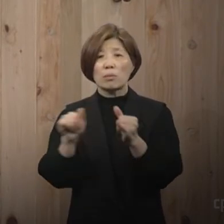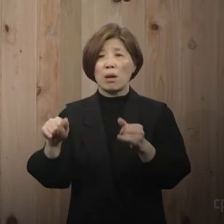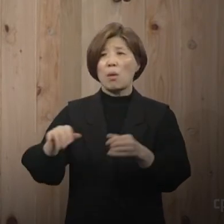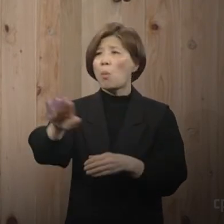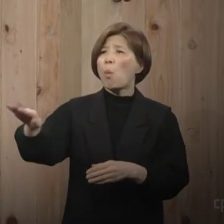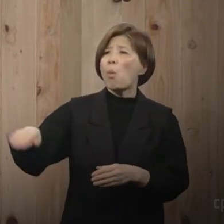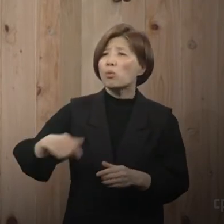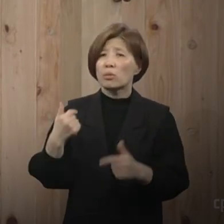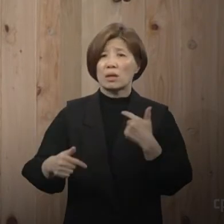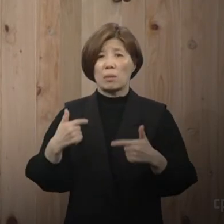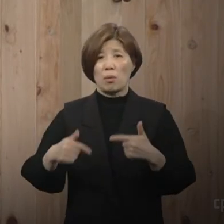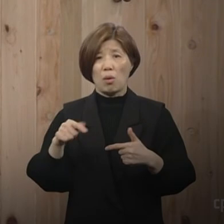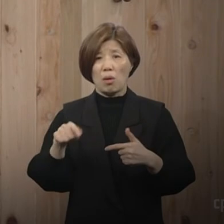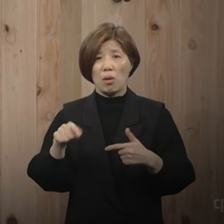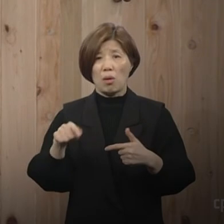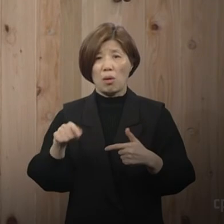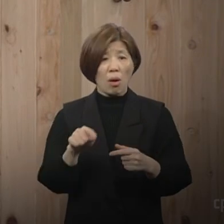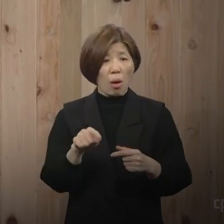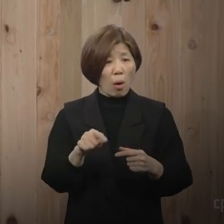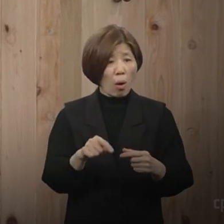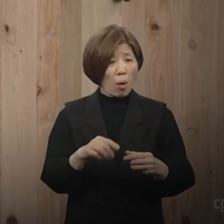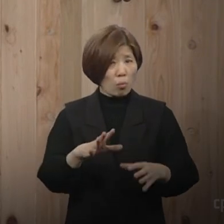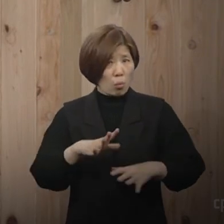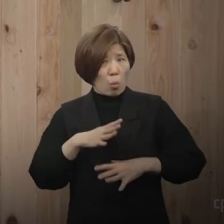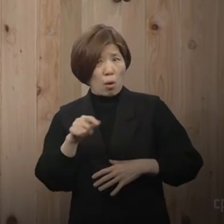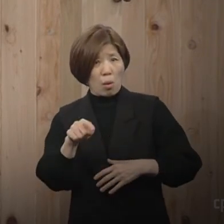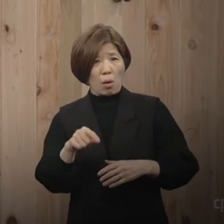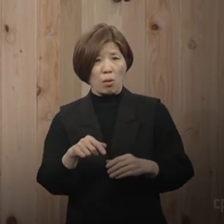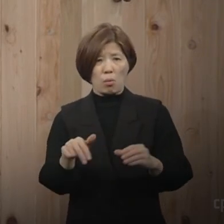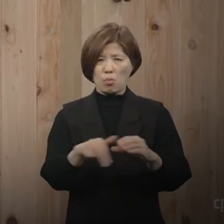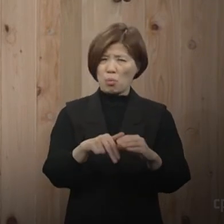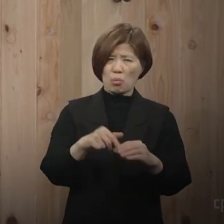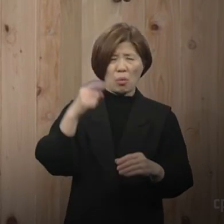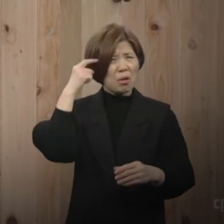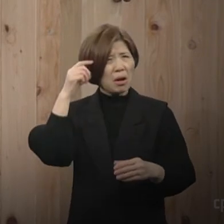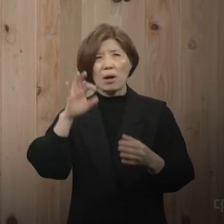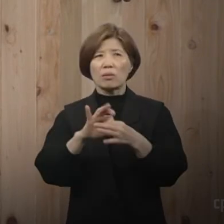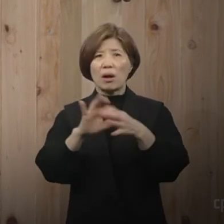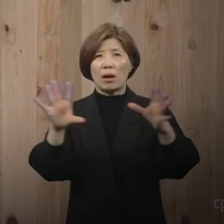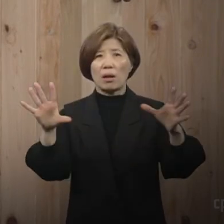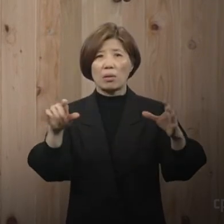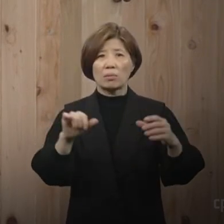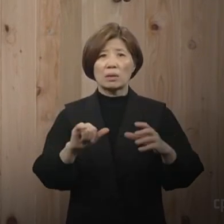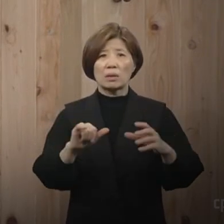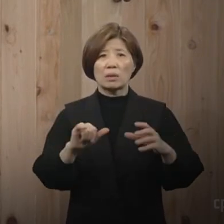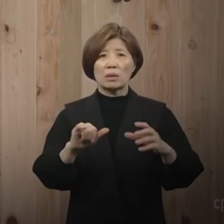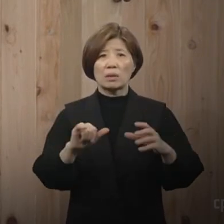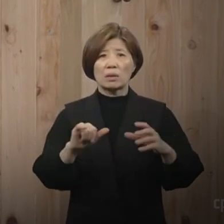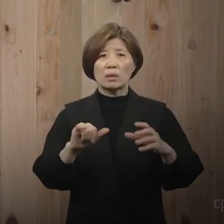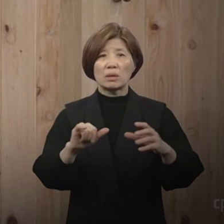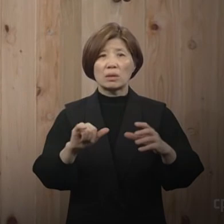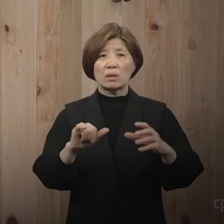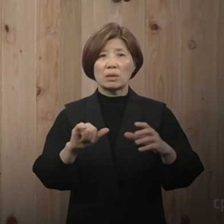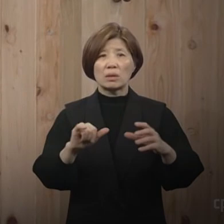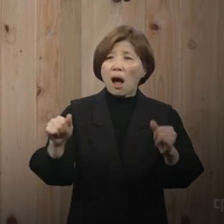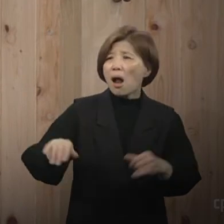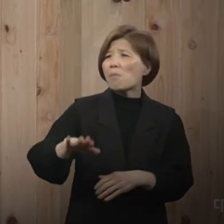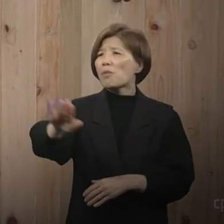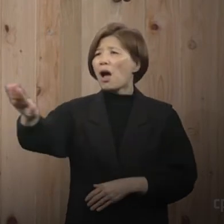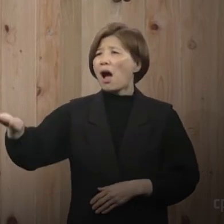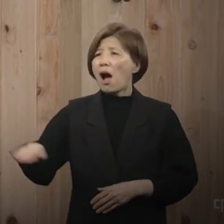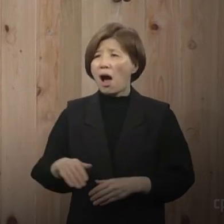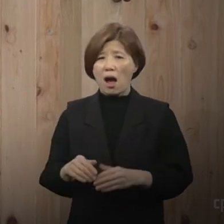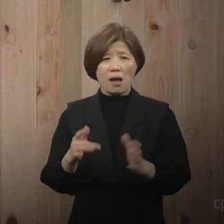일입니까? 종교나 신념에 상관없이 전 세계 거의 모든 사람들이 예수님이라는